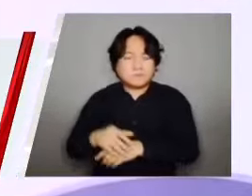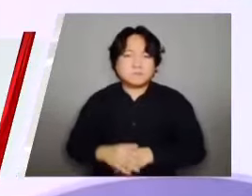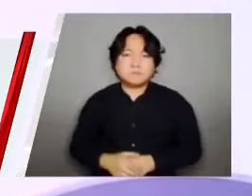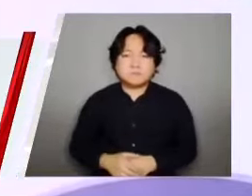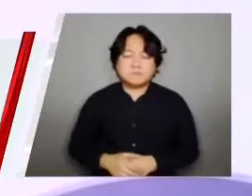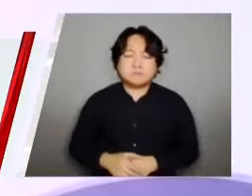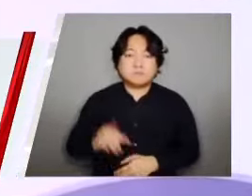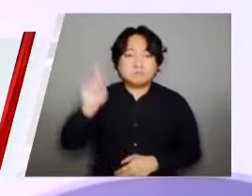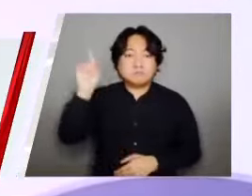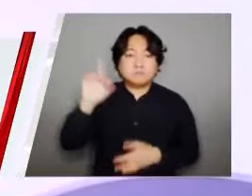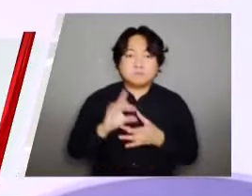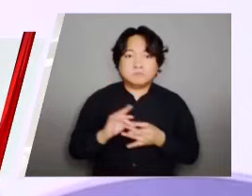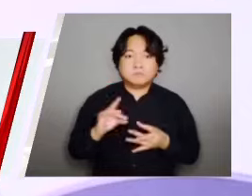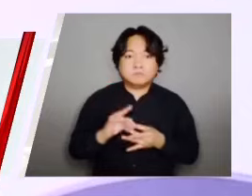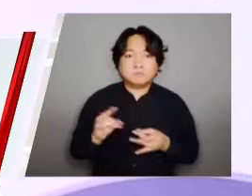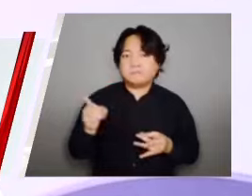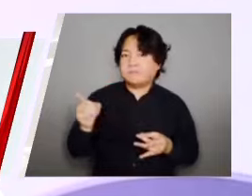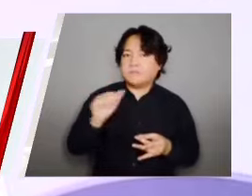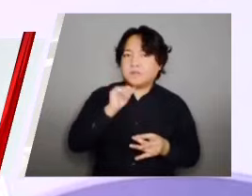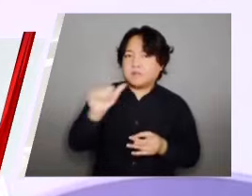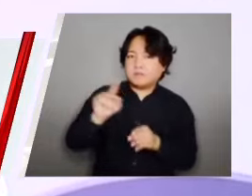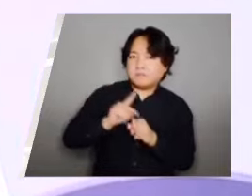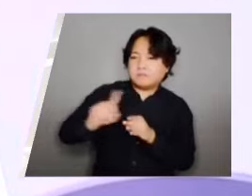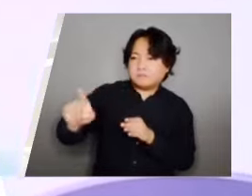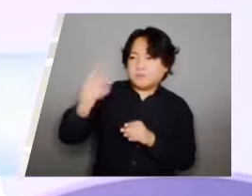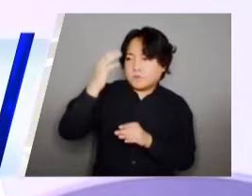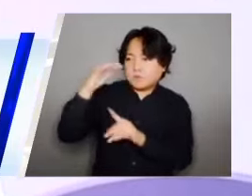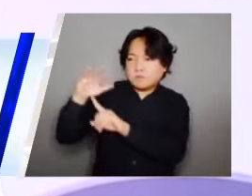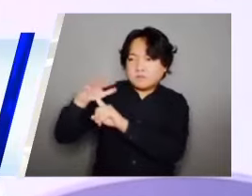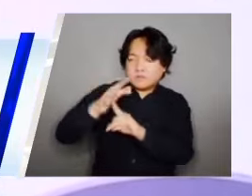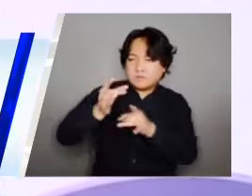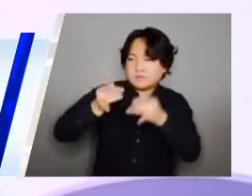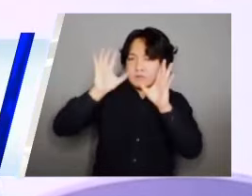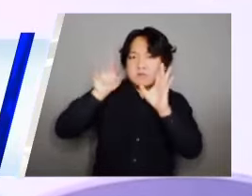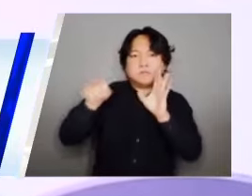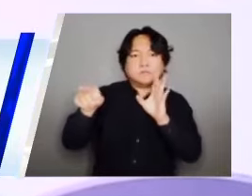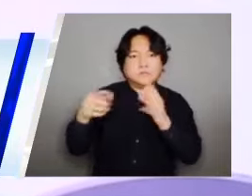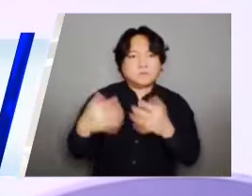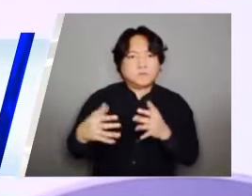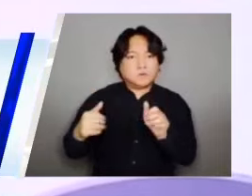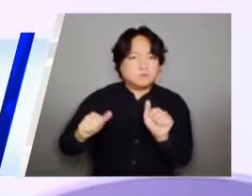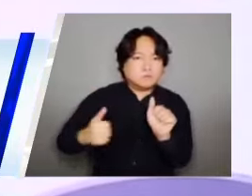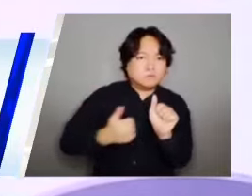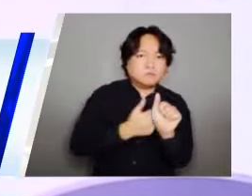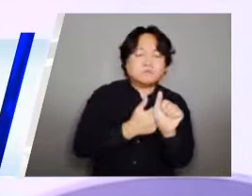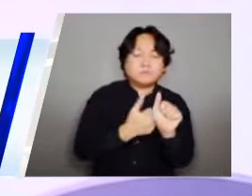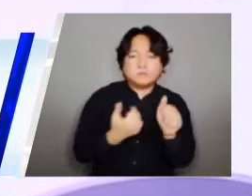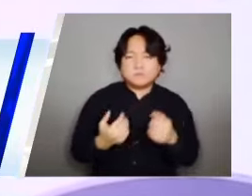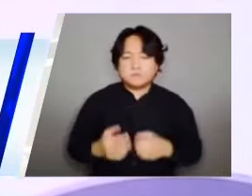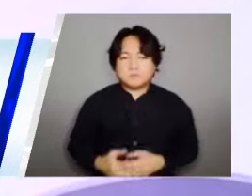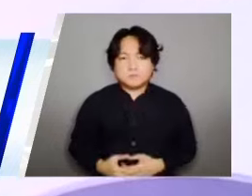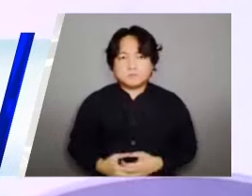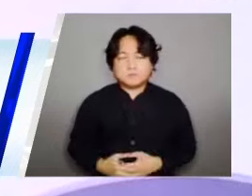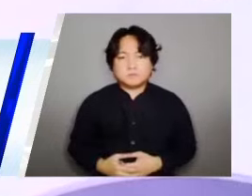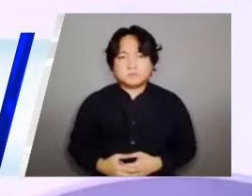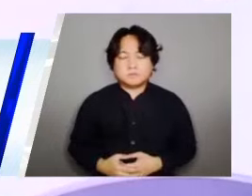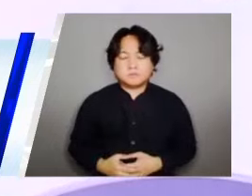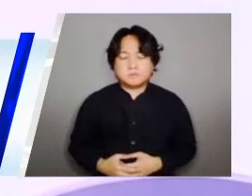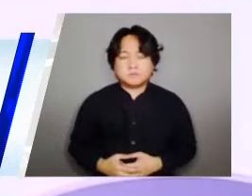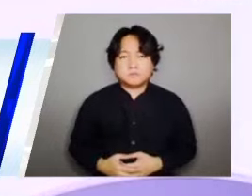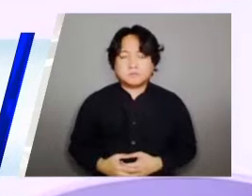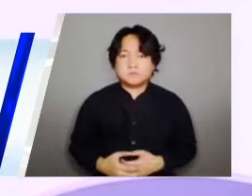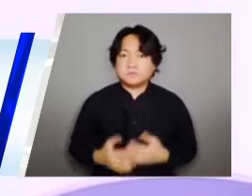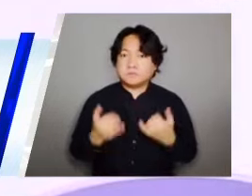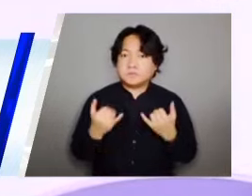they are unc for unprofessional we leave it up to the b to issue the appropriate official statement on that but again like this have